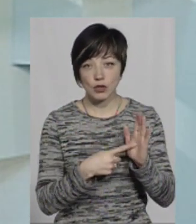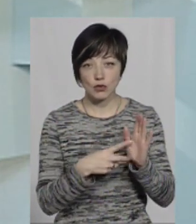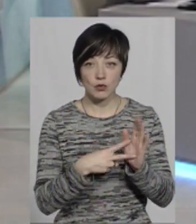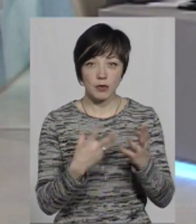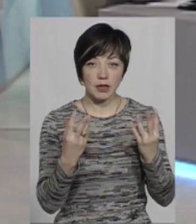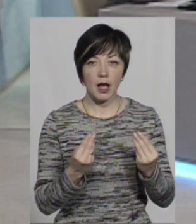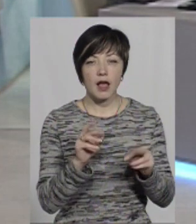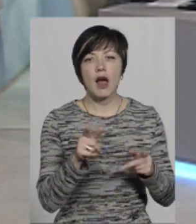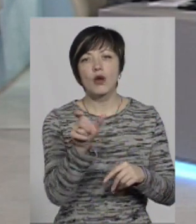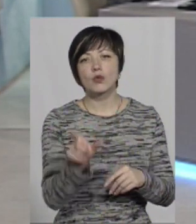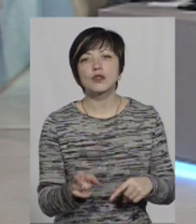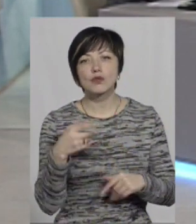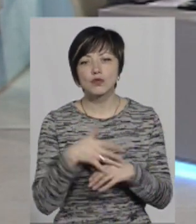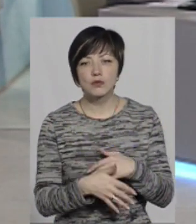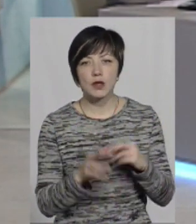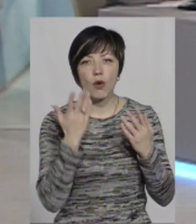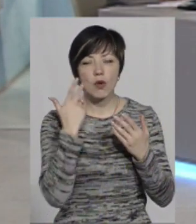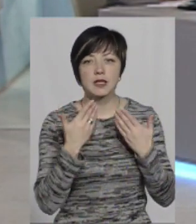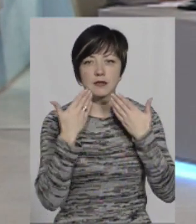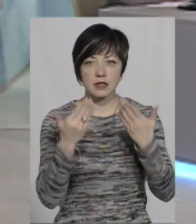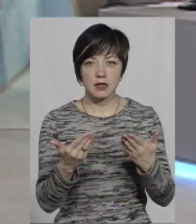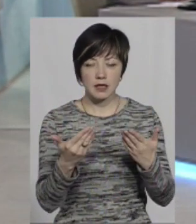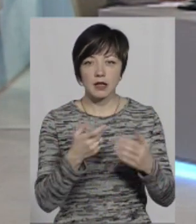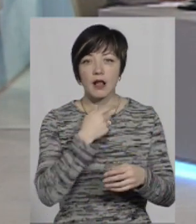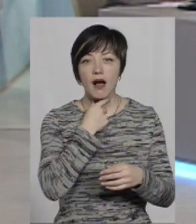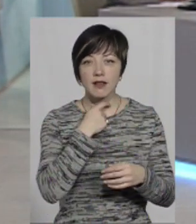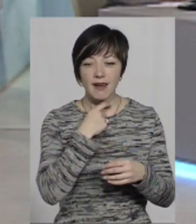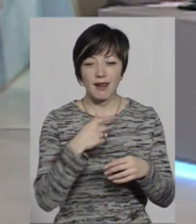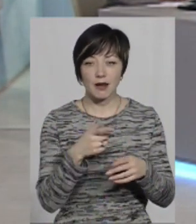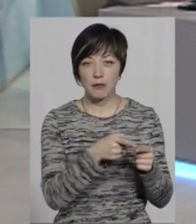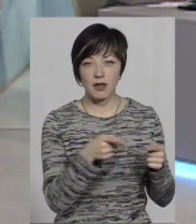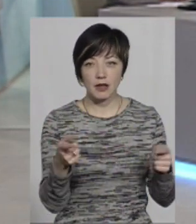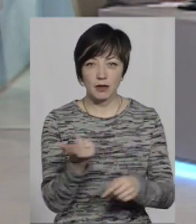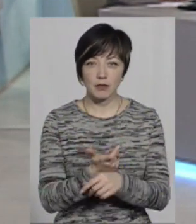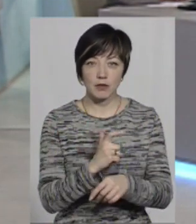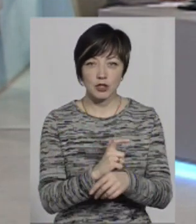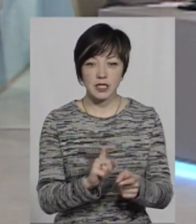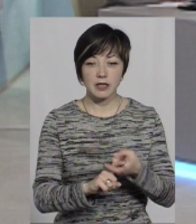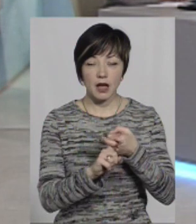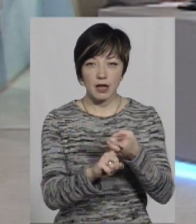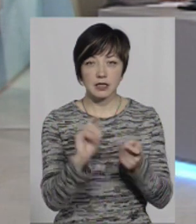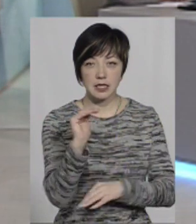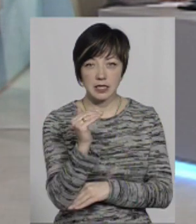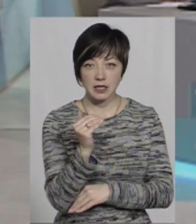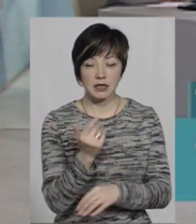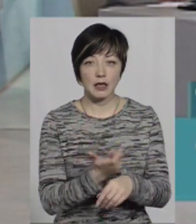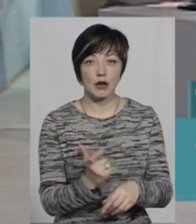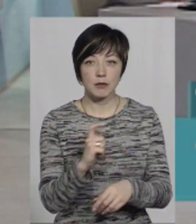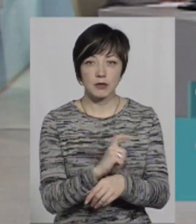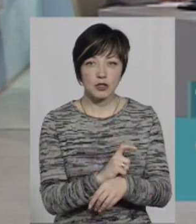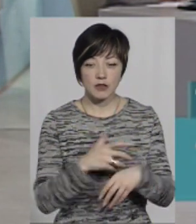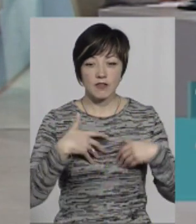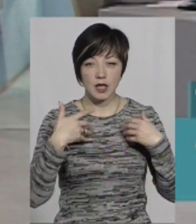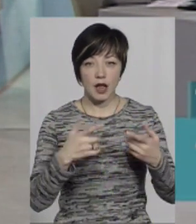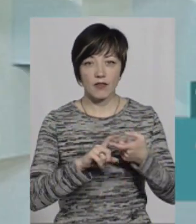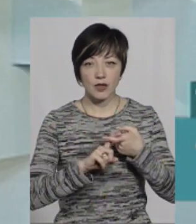день хвороби. За цей період, в катаральний період, найбільше заразна дитина, вона найбільше